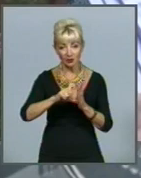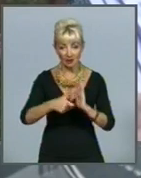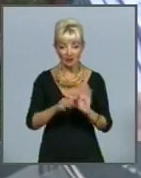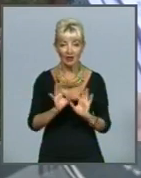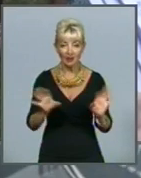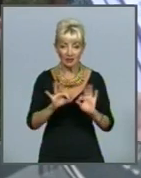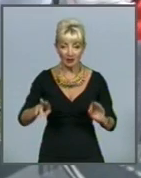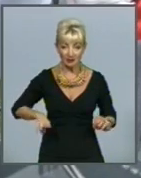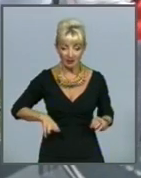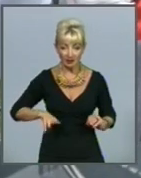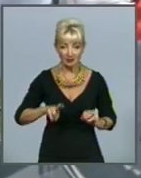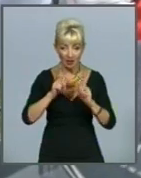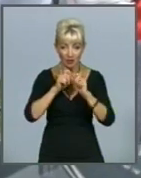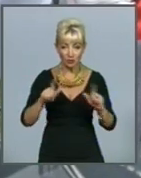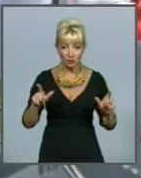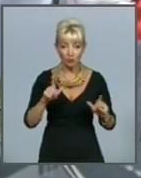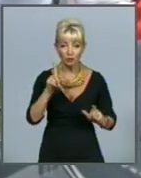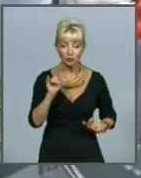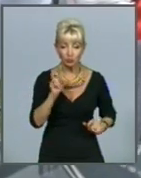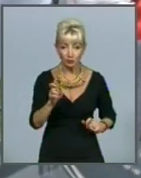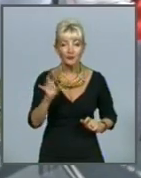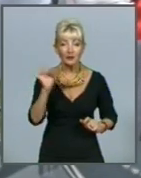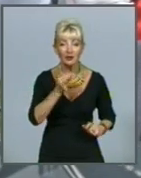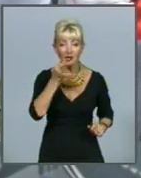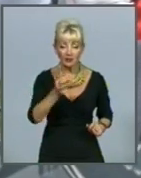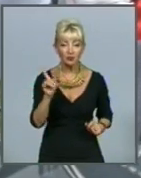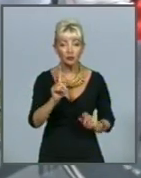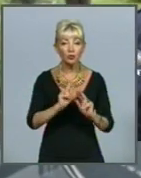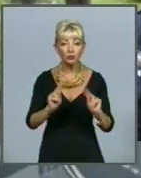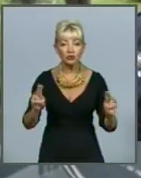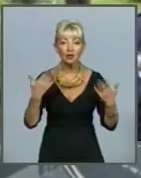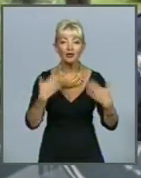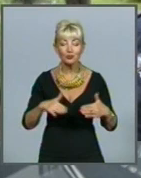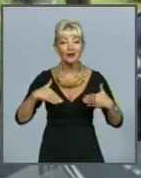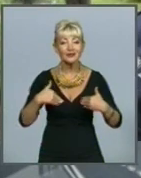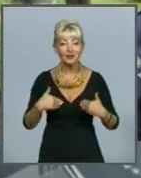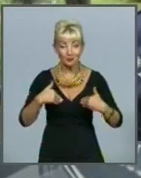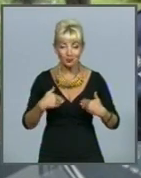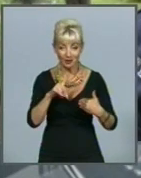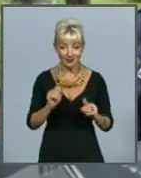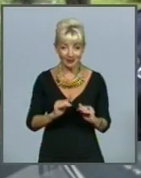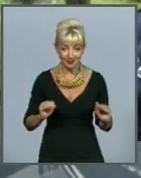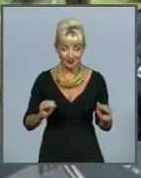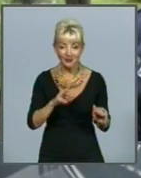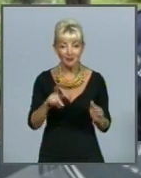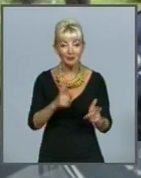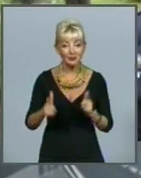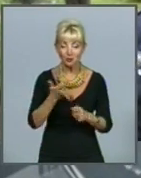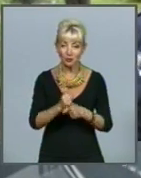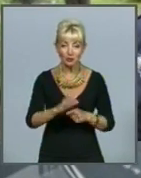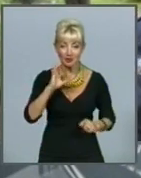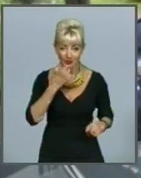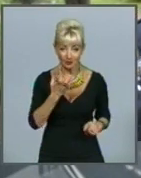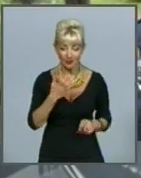закладу Валентина Зуб. І наголошує, що вчителі вже скучили за дітьми. Ми підготувалися дуже серйозно, зробили